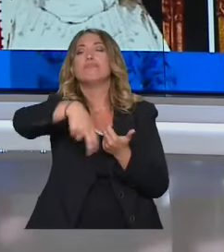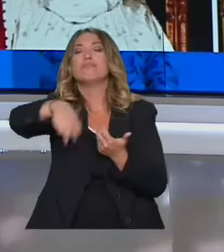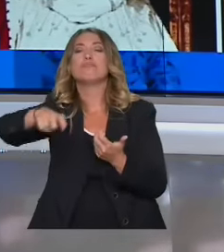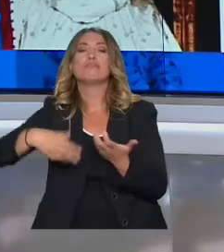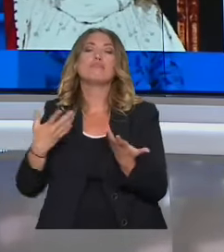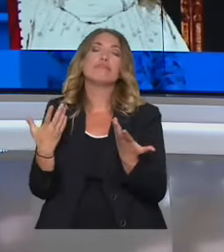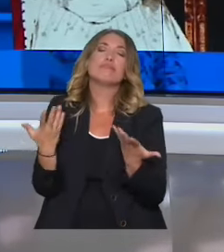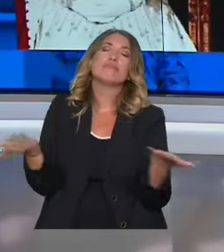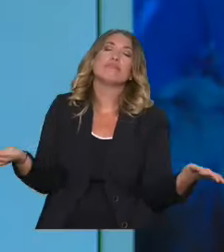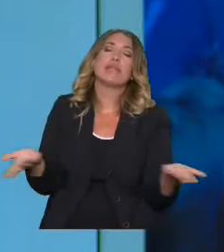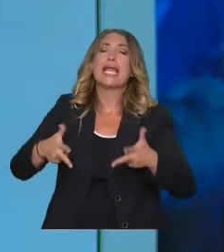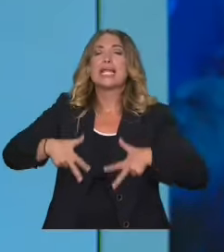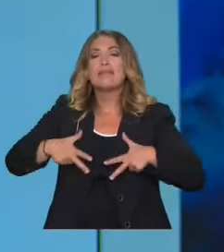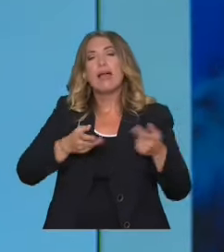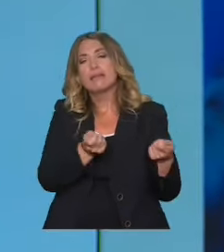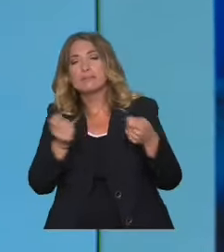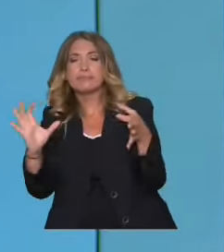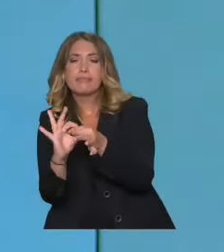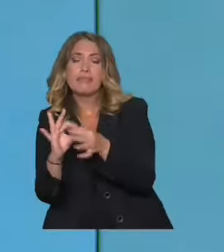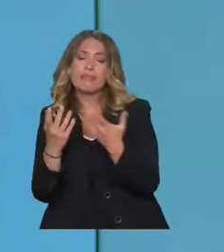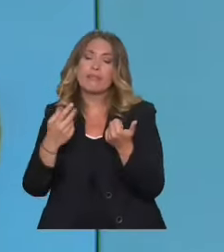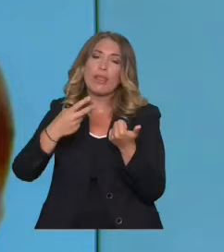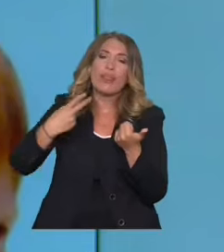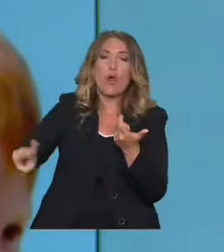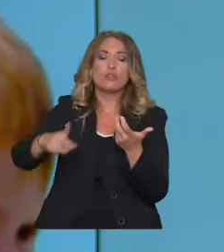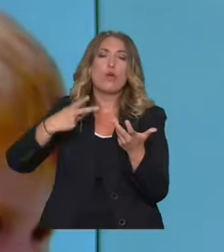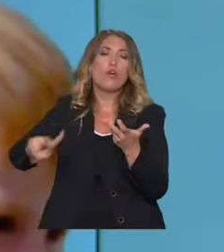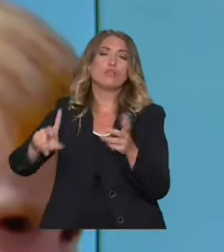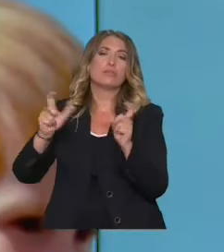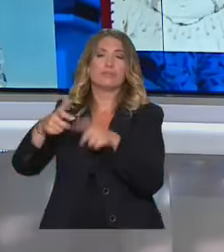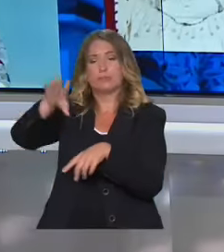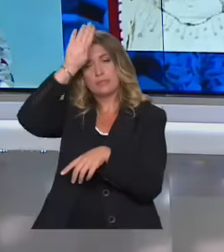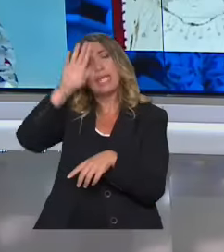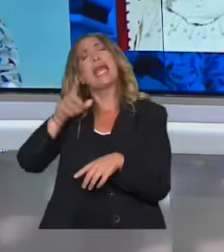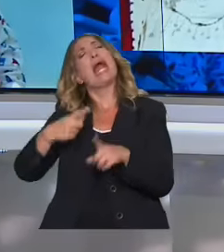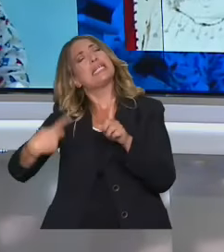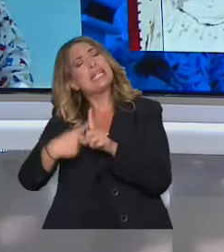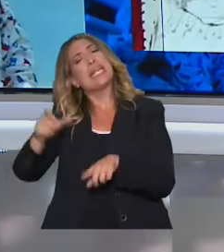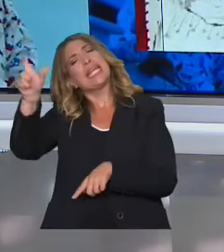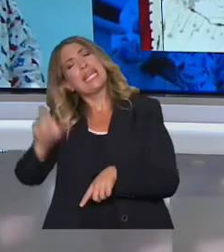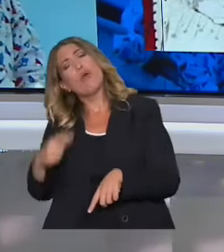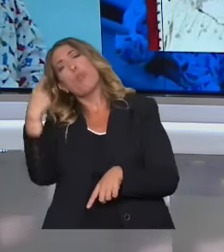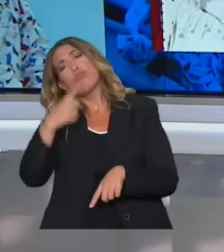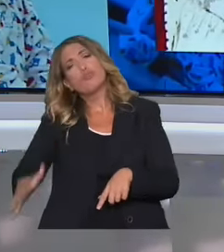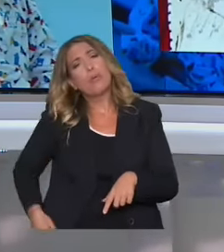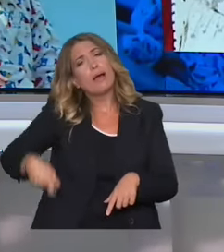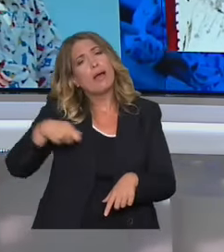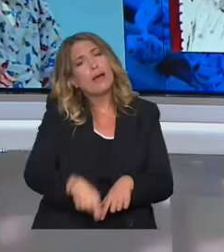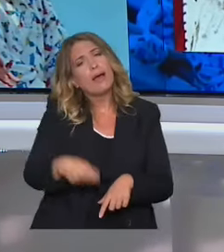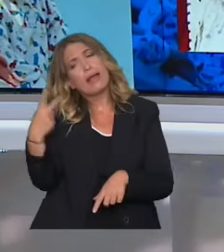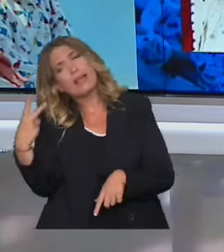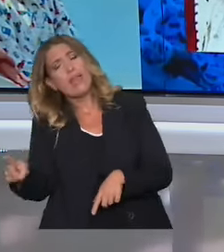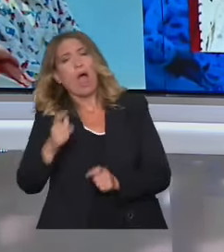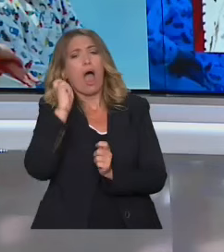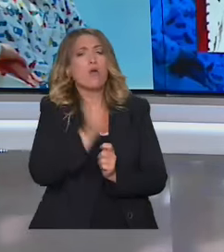στο στέμα και το διαχειρίζεται η κυβέρνηση. Όμως, επίσης ένα μεγάλο μέρος ανήκει στην ίδια την βασίλισσα. Είναι προσωπική της ιδιοκτησία. Θα δούμε κάποια από τα